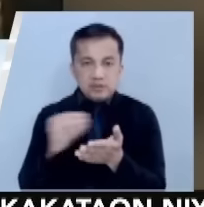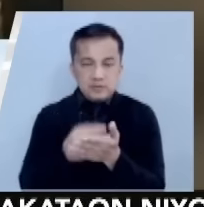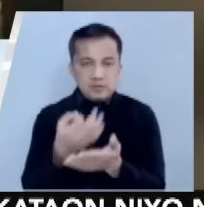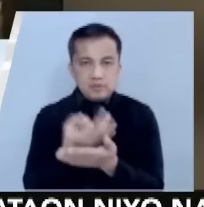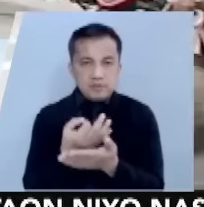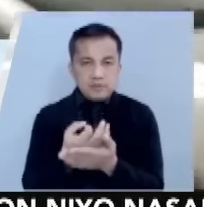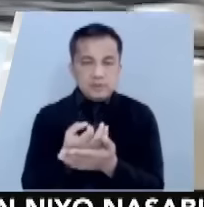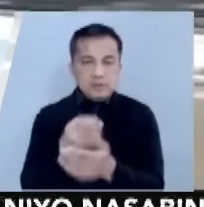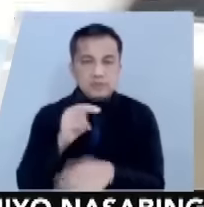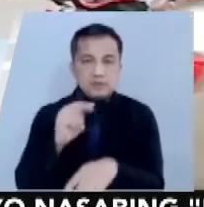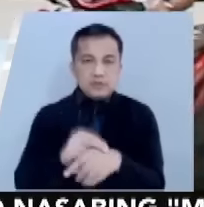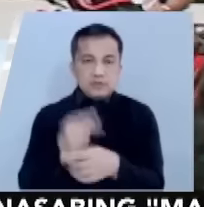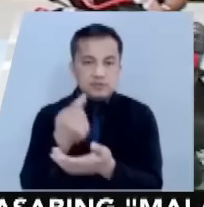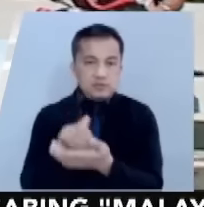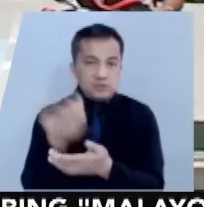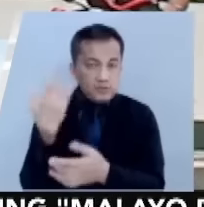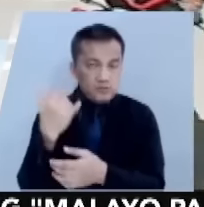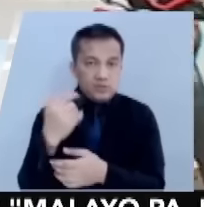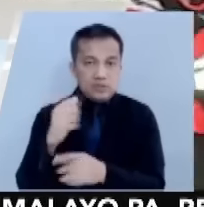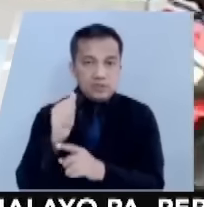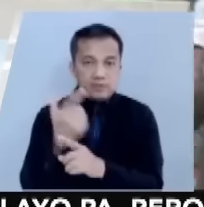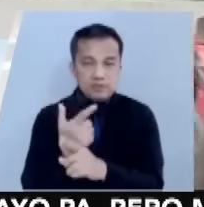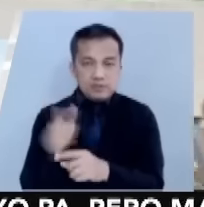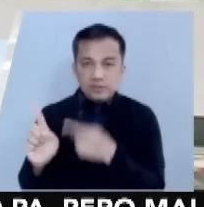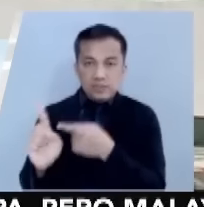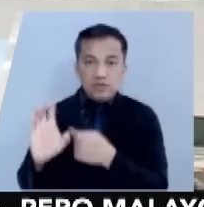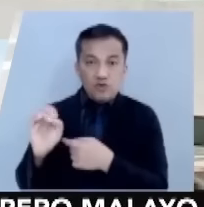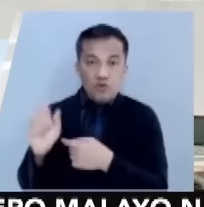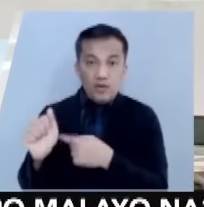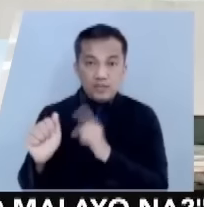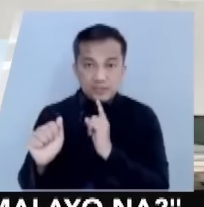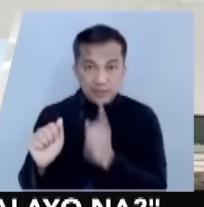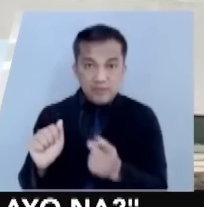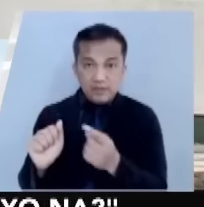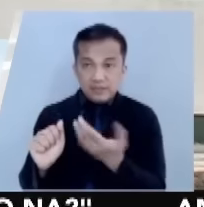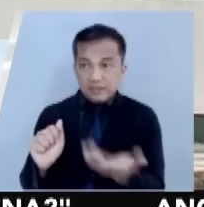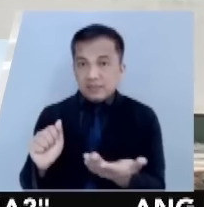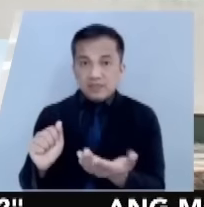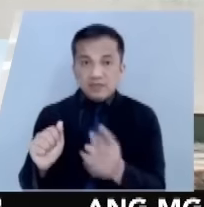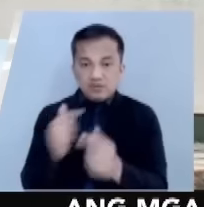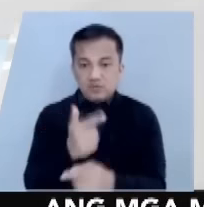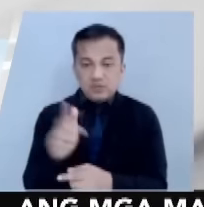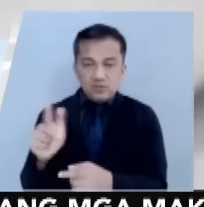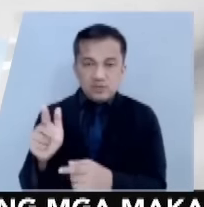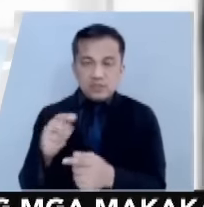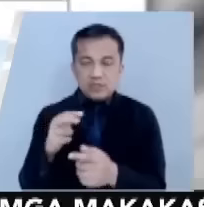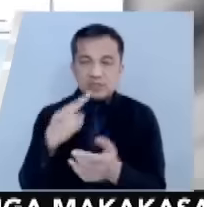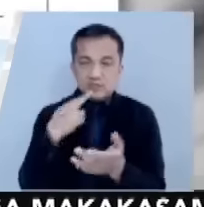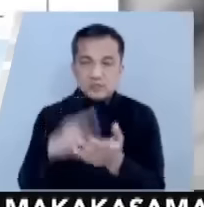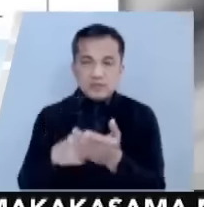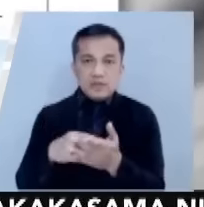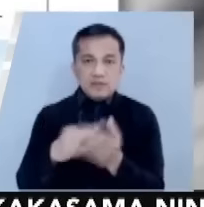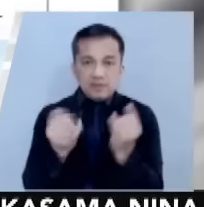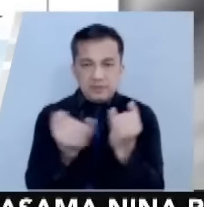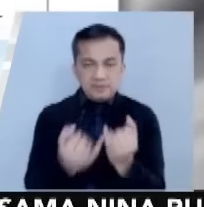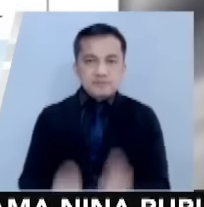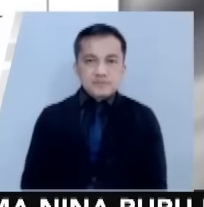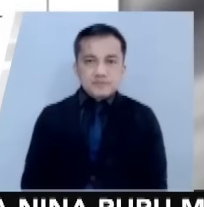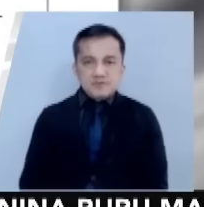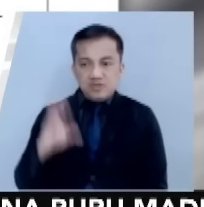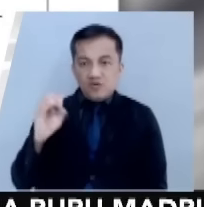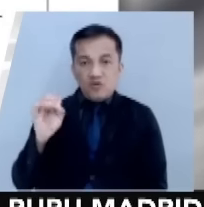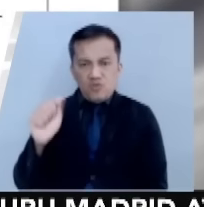nitong Abril. Yan ang ipinunto ng Commission on Audit sa kanilang 2023 audit report sa PhilHealth. Pinuna ng ahensyang naantala